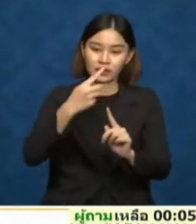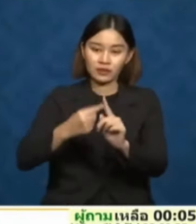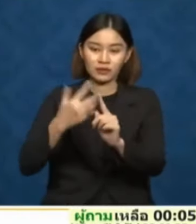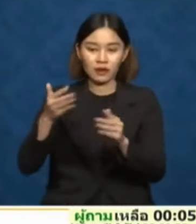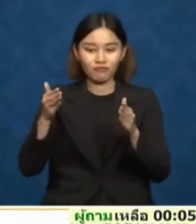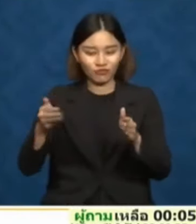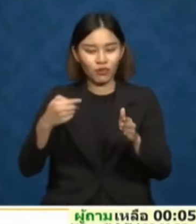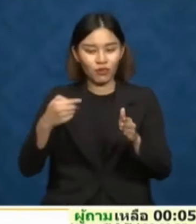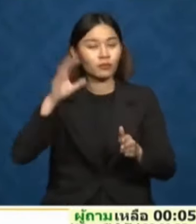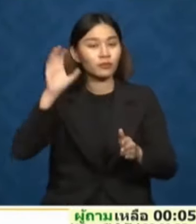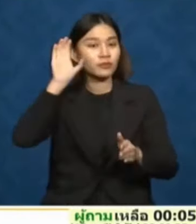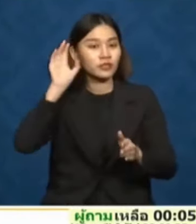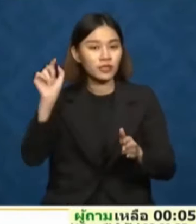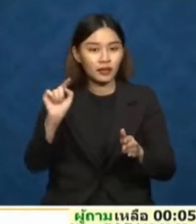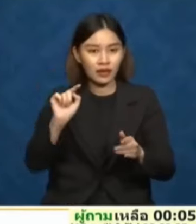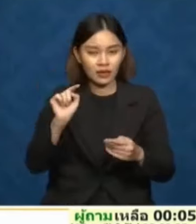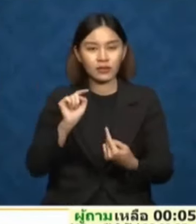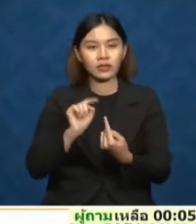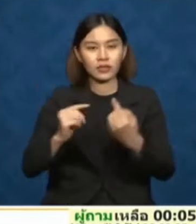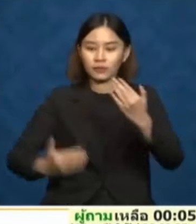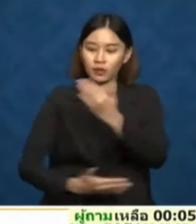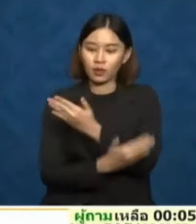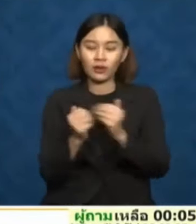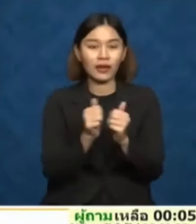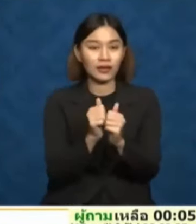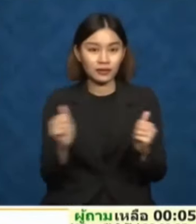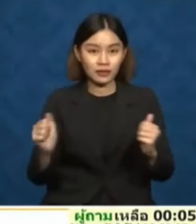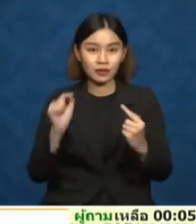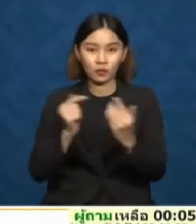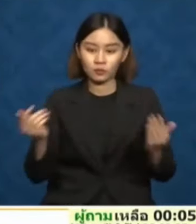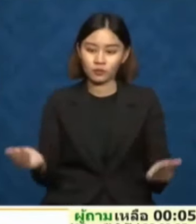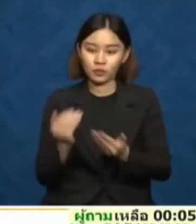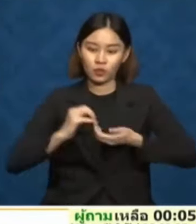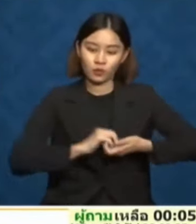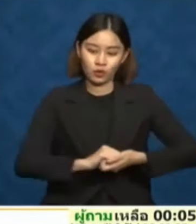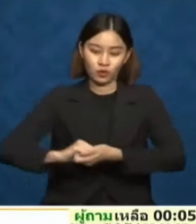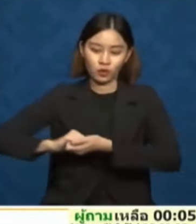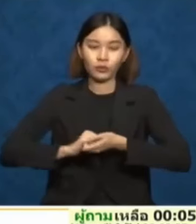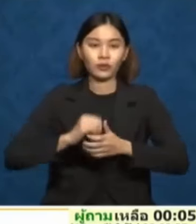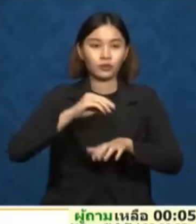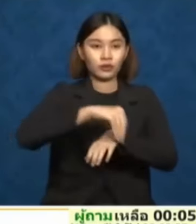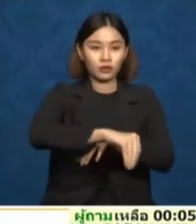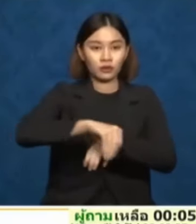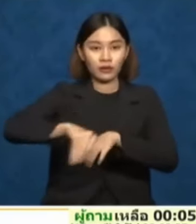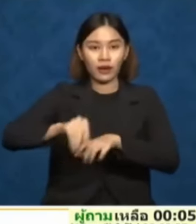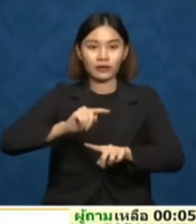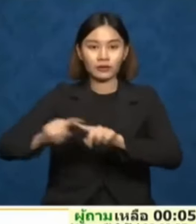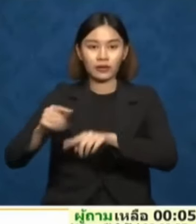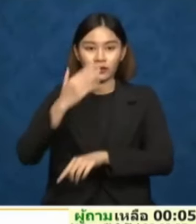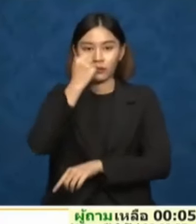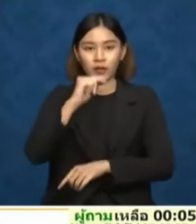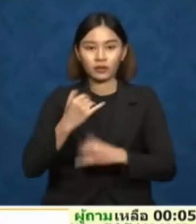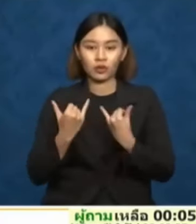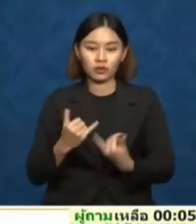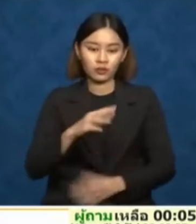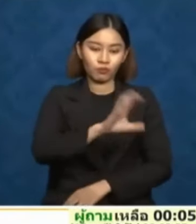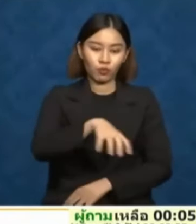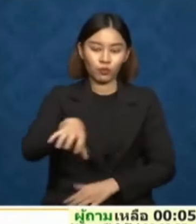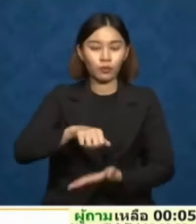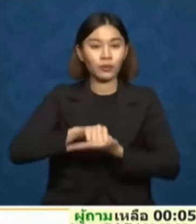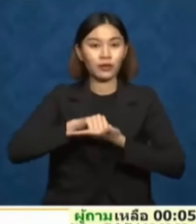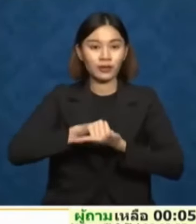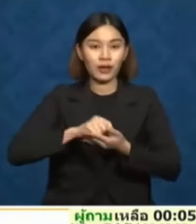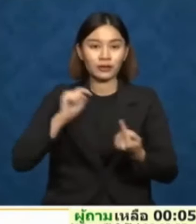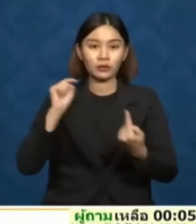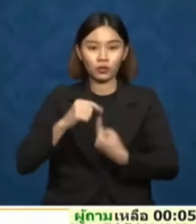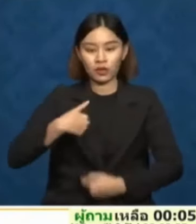ได้ถึงขนาดนี้ผมเชื่อว่ามันก็จะเป็นโอกาสอันดีในการที่จะขับเคลื่อนร่วมกันระหว่างเครือข่ายต่างๆเพราะขณะนี้สหารบริการที่เข้ามาเกี่ยวข้อง